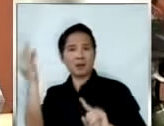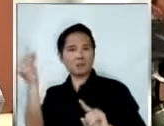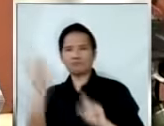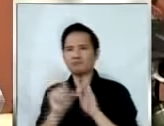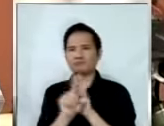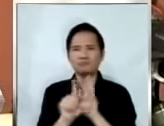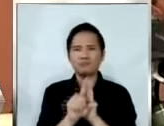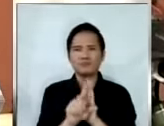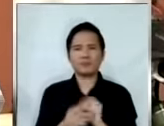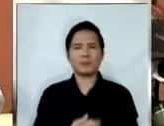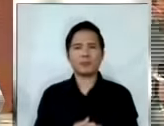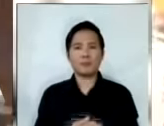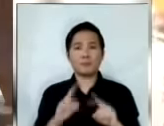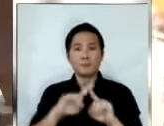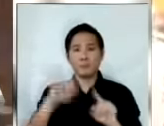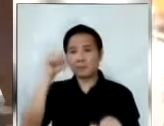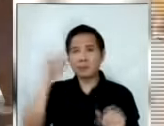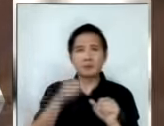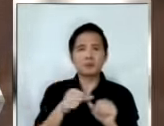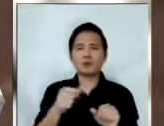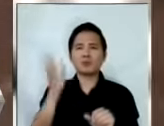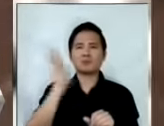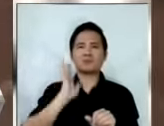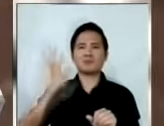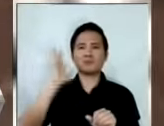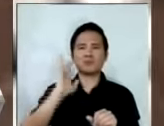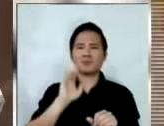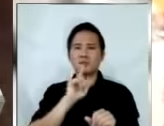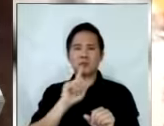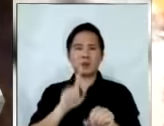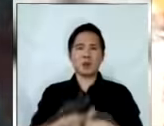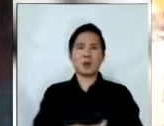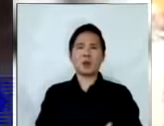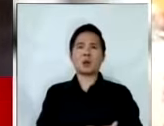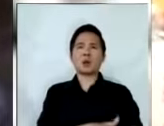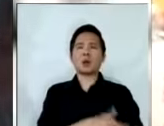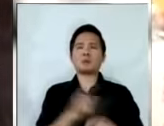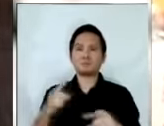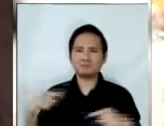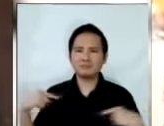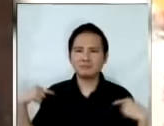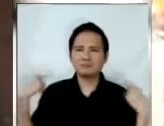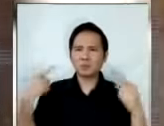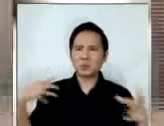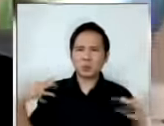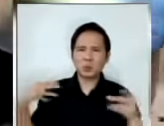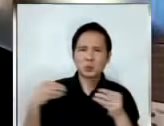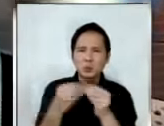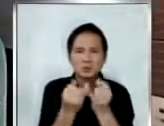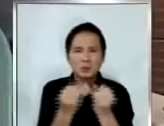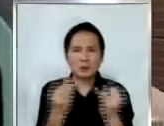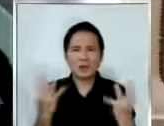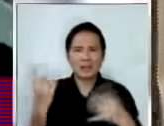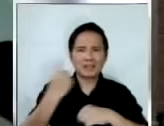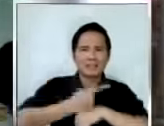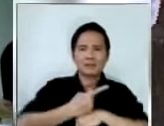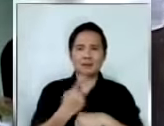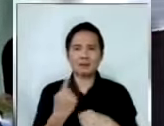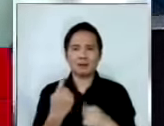ang paghaba pa ng lockdown. Sana matapos na. Mahirap po kasi hindi tayo makapaghanap buhay. Si Sunny